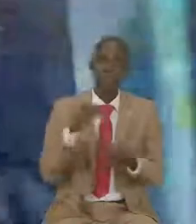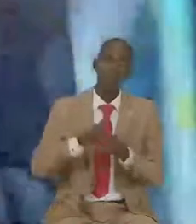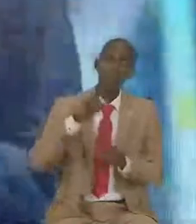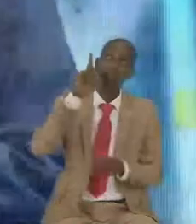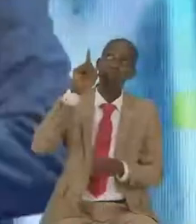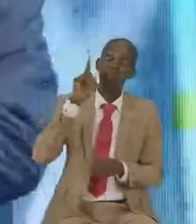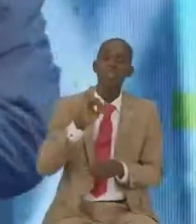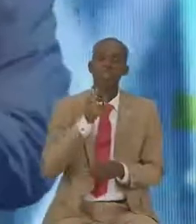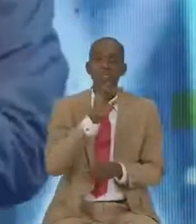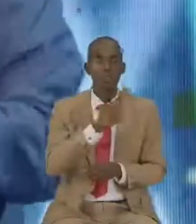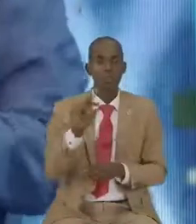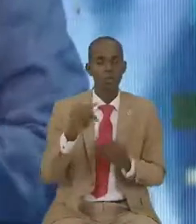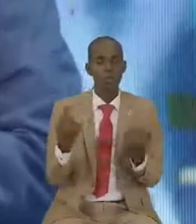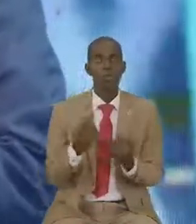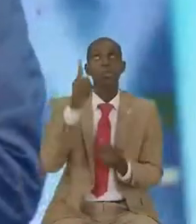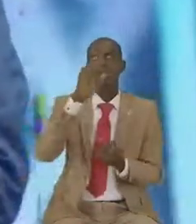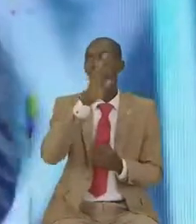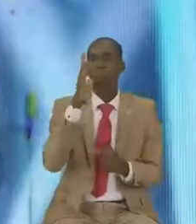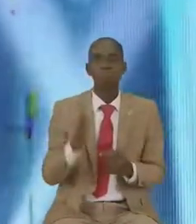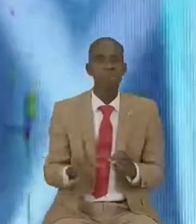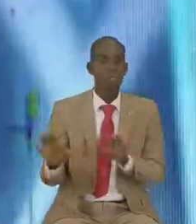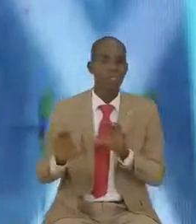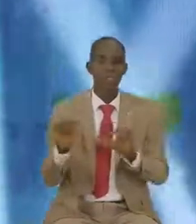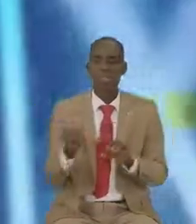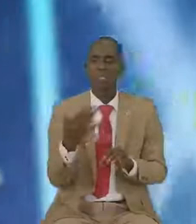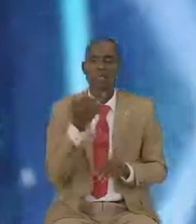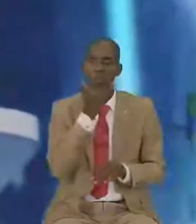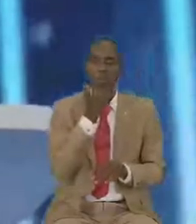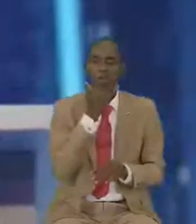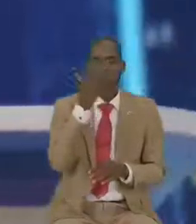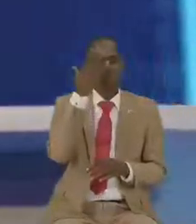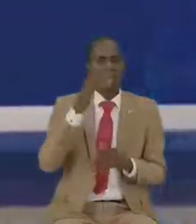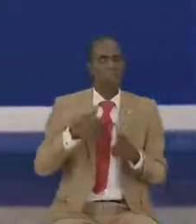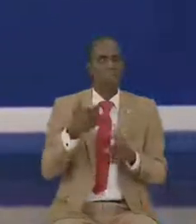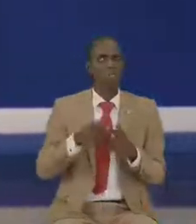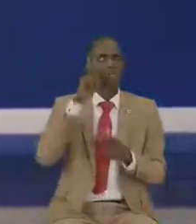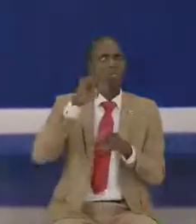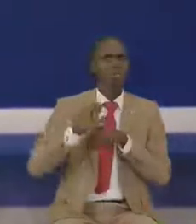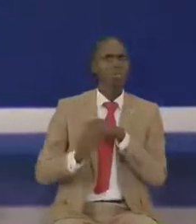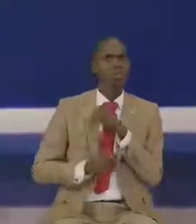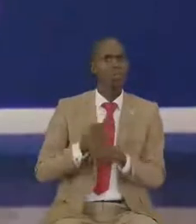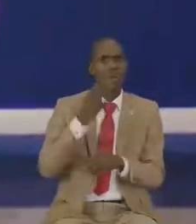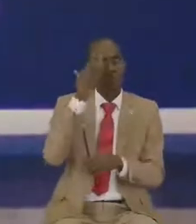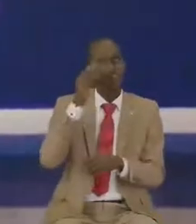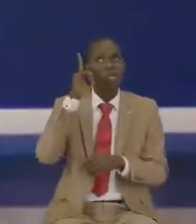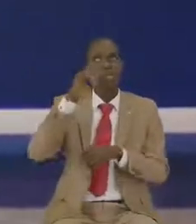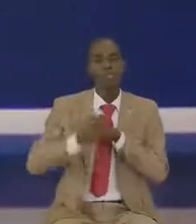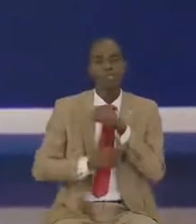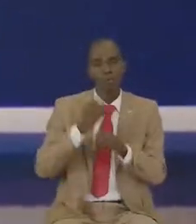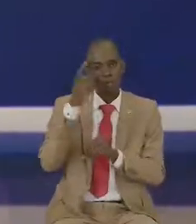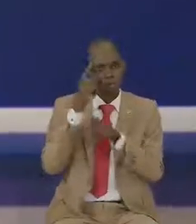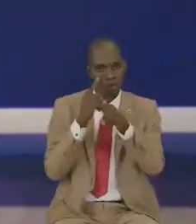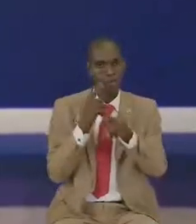que en lui, et il n'y a point en lui de péché. Christ n'a jamais commis de péché. Pourquoi